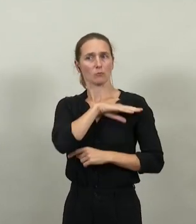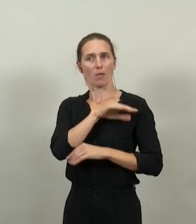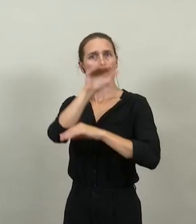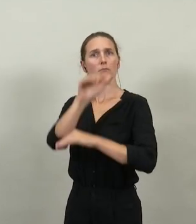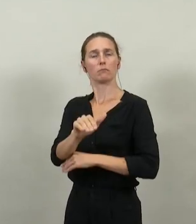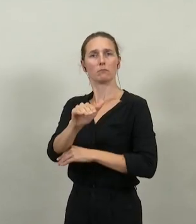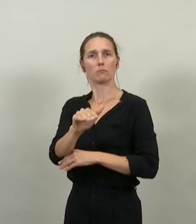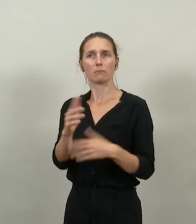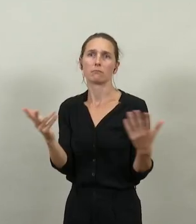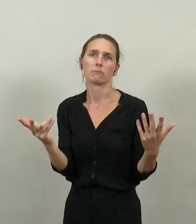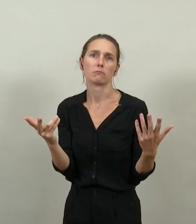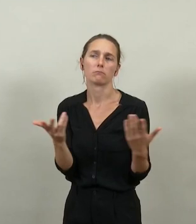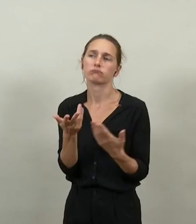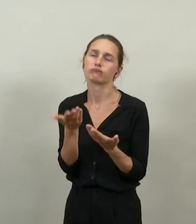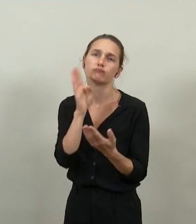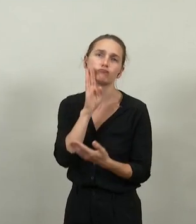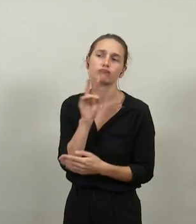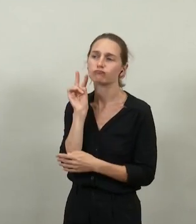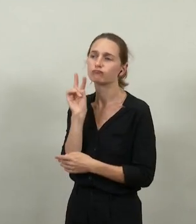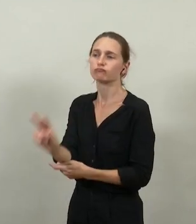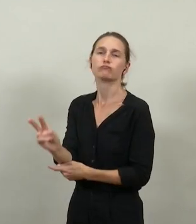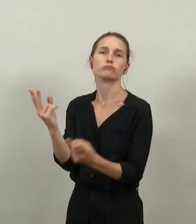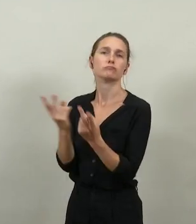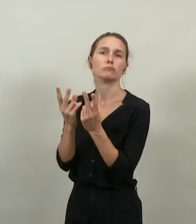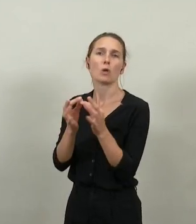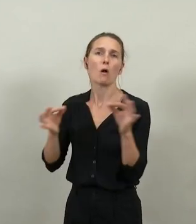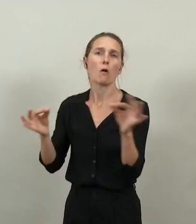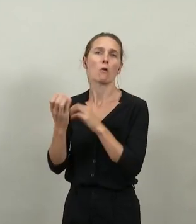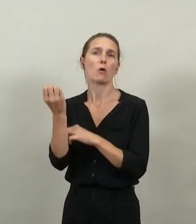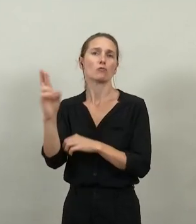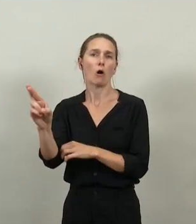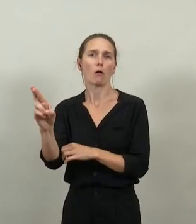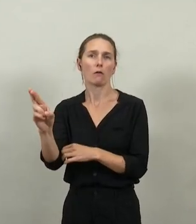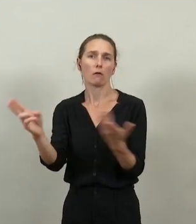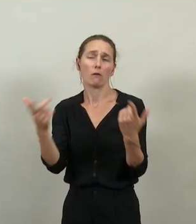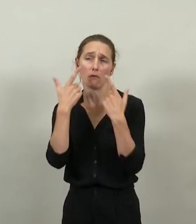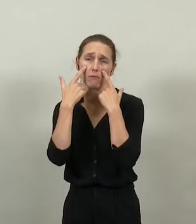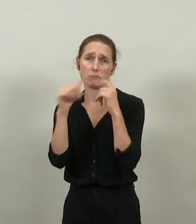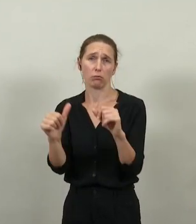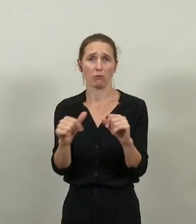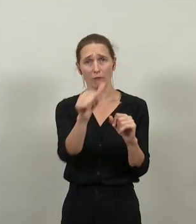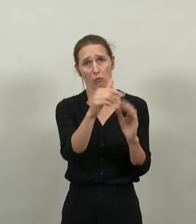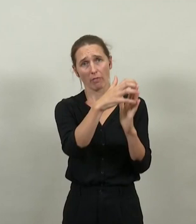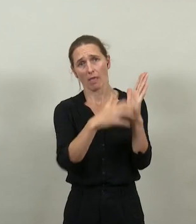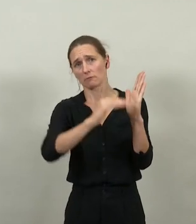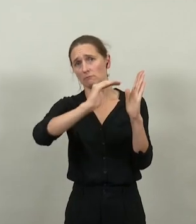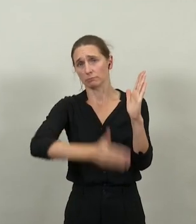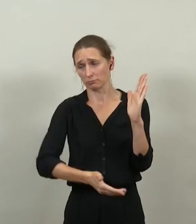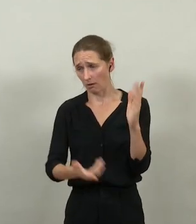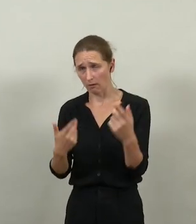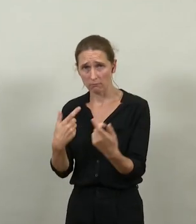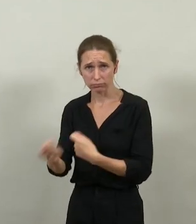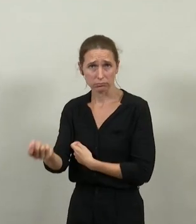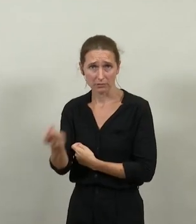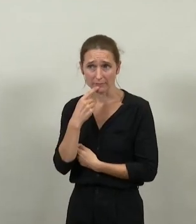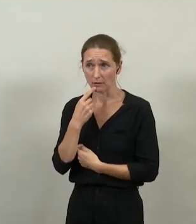situation par exemple au claudor et vous verrez que l'arrêté que vous avez pris et est sans objet et n'est pas appliqué et nous vous